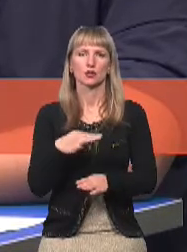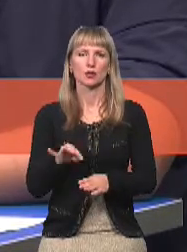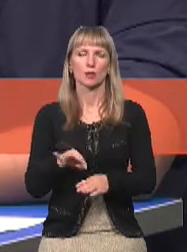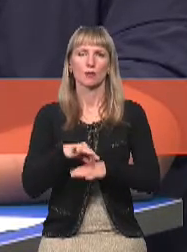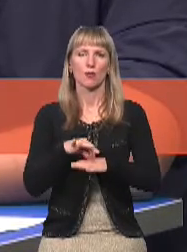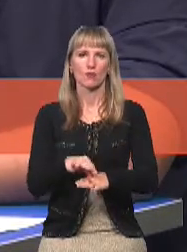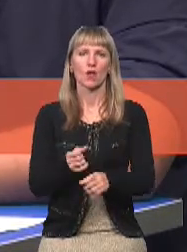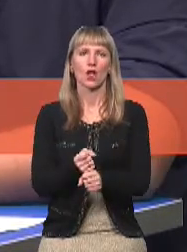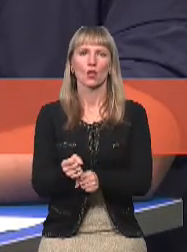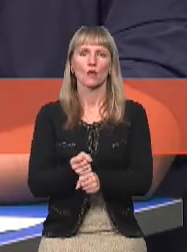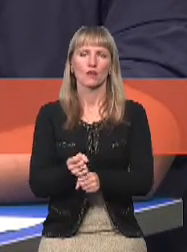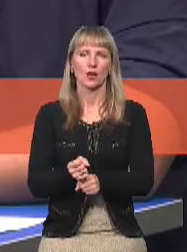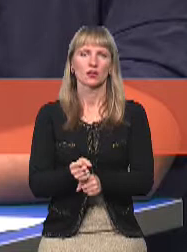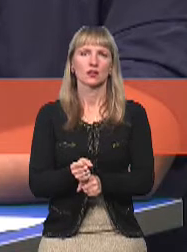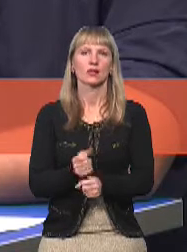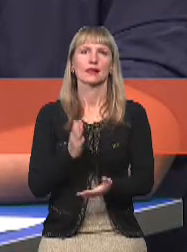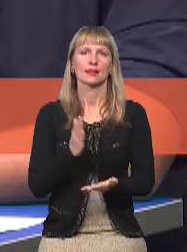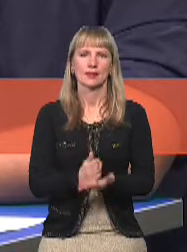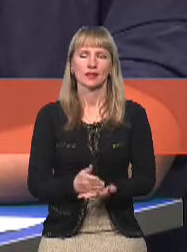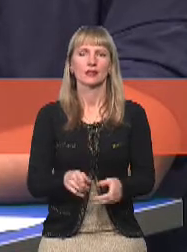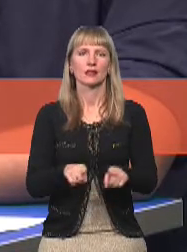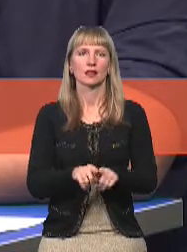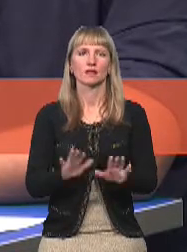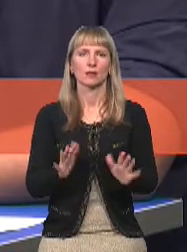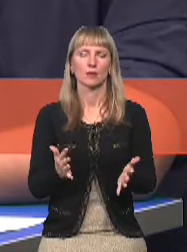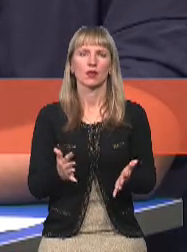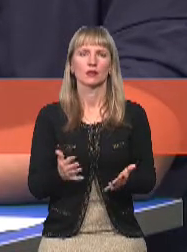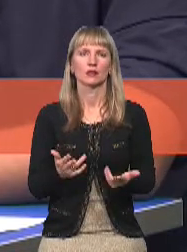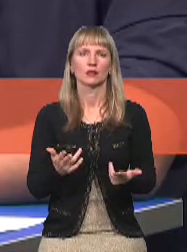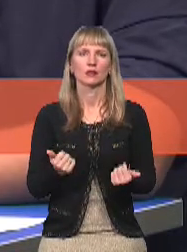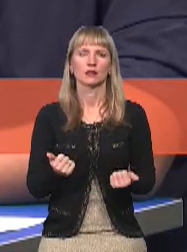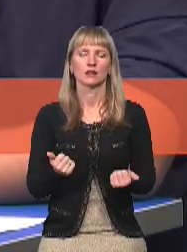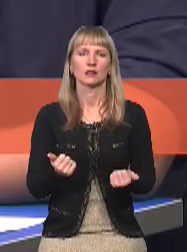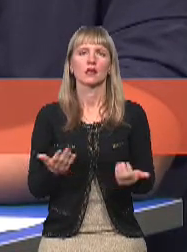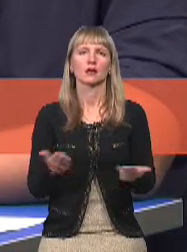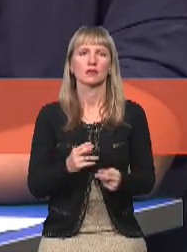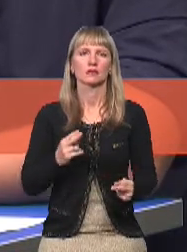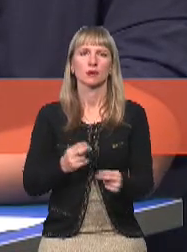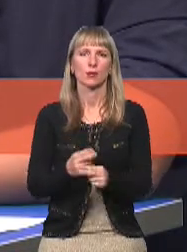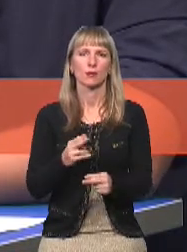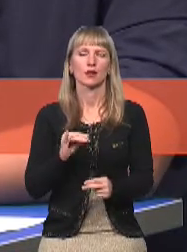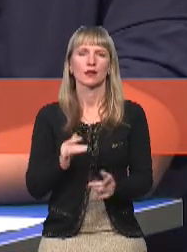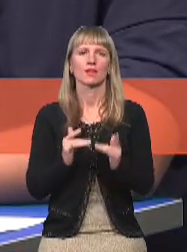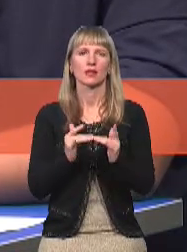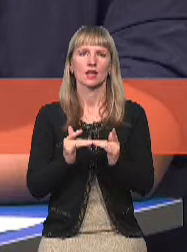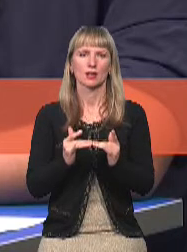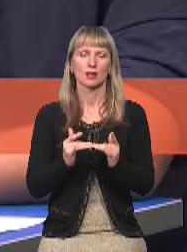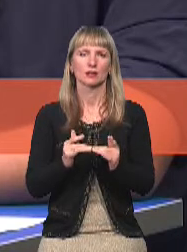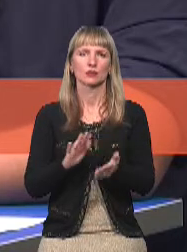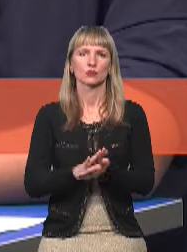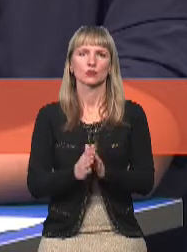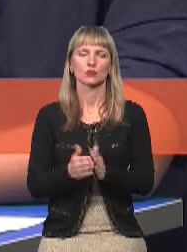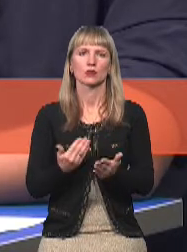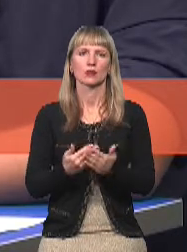поводження, все одно є такі випадки. Звісно, вони є. А як їм запобігати? І в інтернатних установах, от,